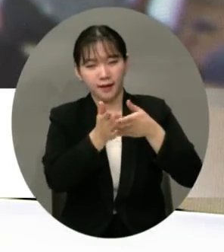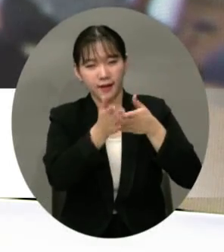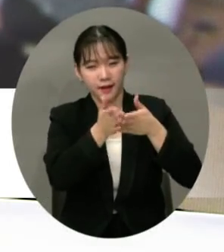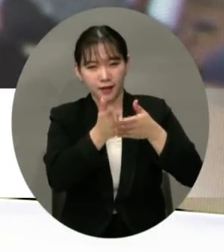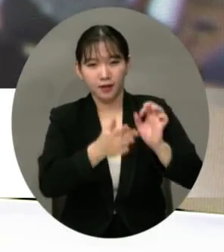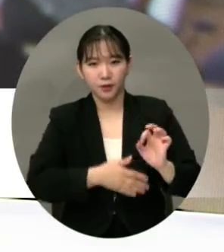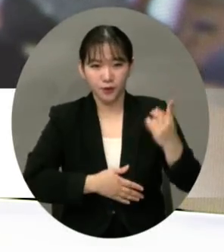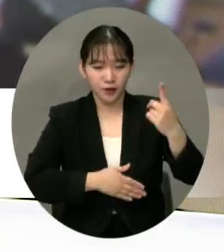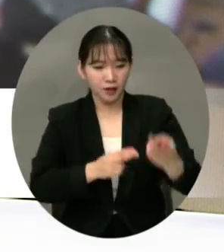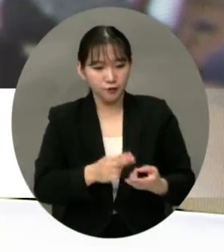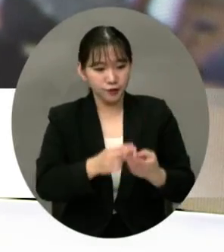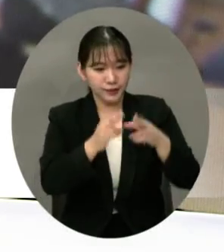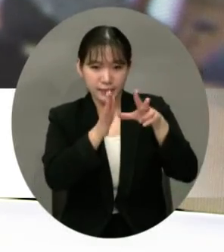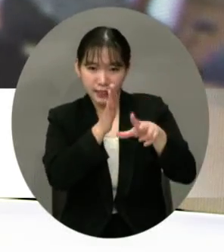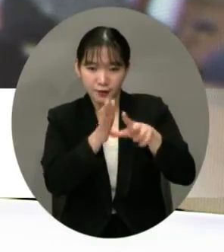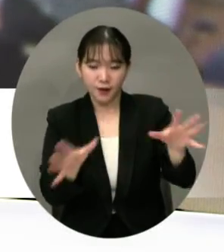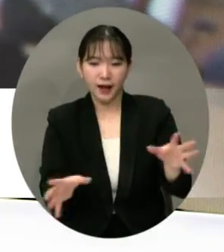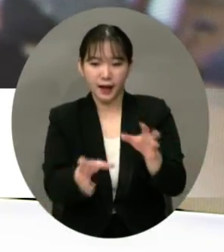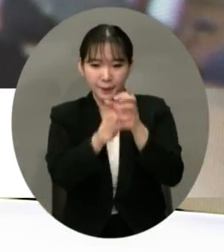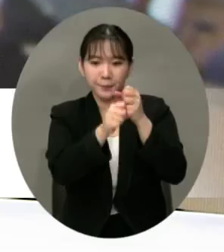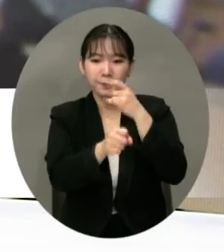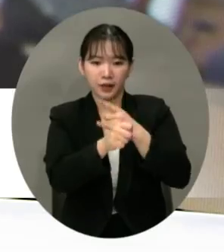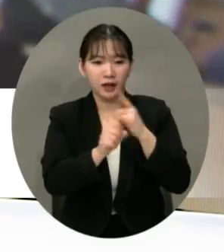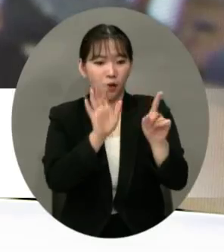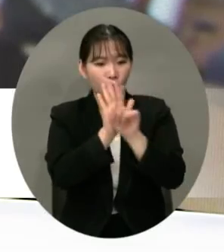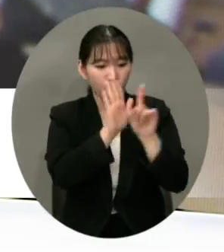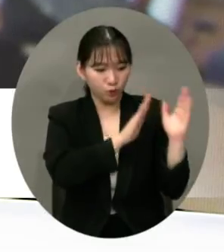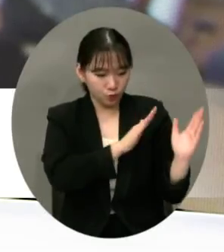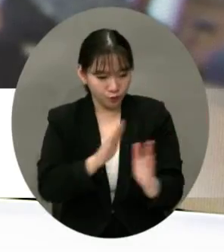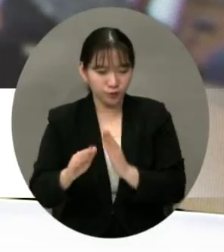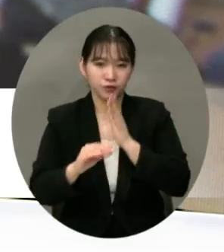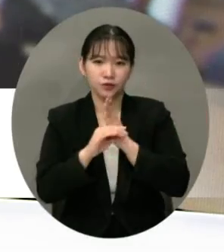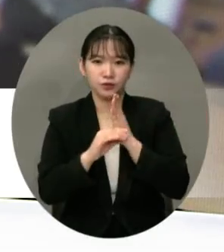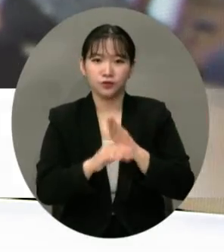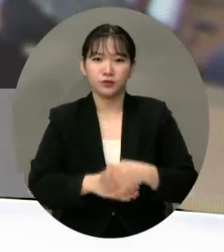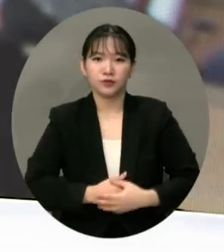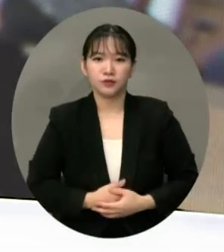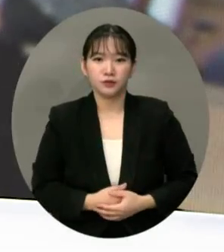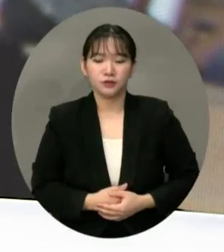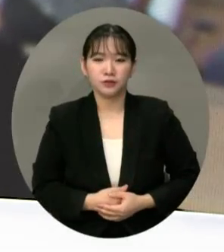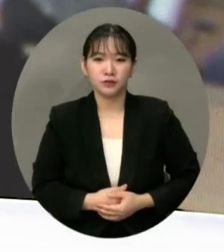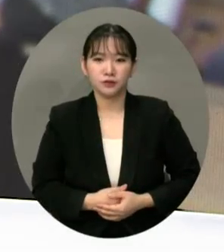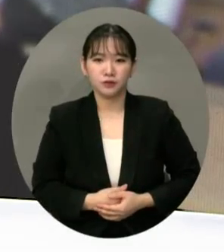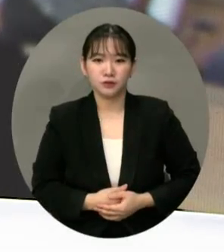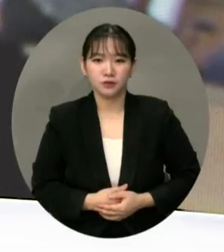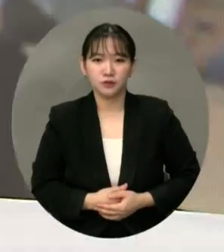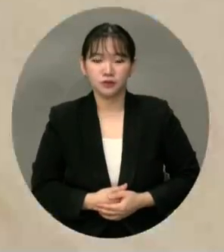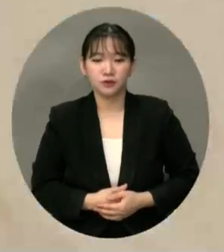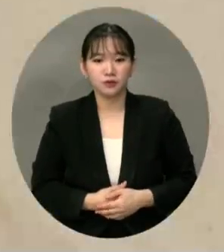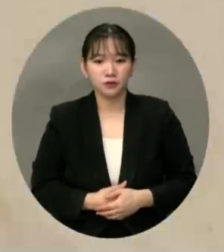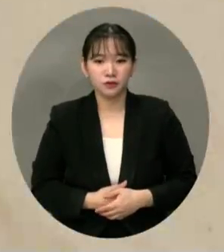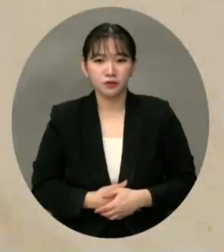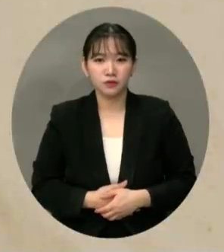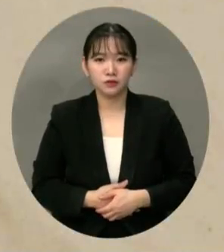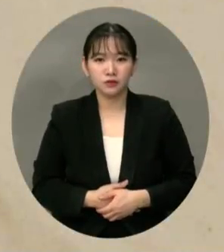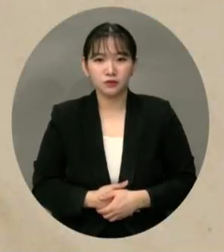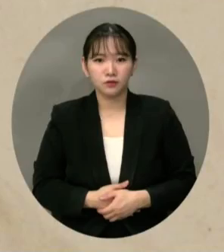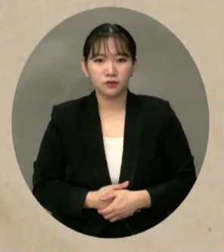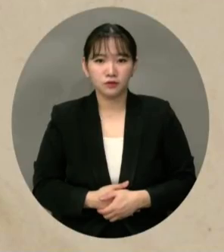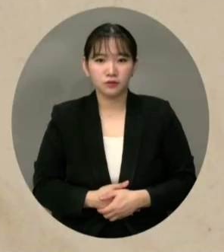통해 축적된 자료 등을 종합하면서 공모 준비를 서두르고 있습니다. 신광아 기자입니다.